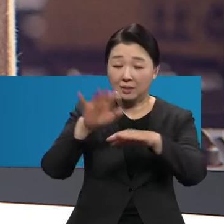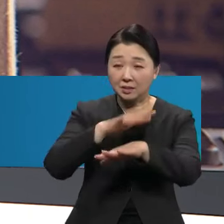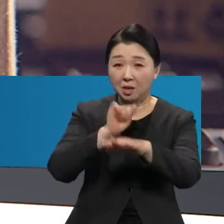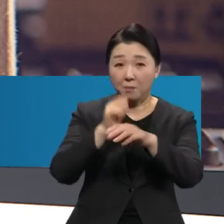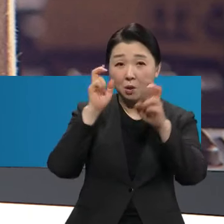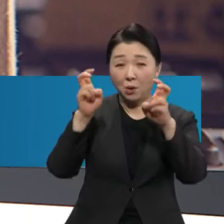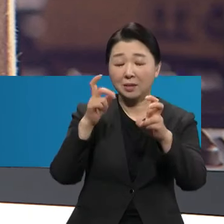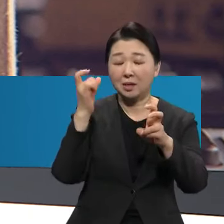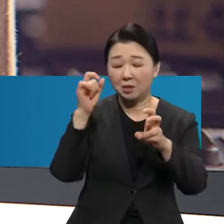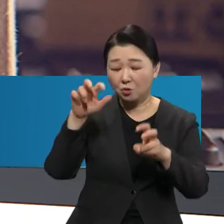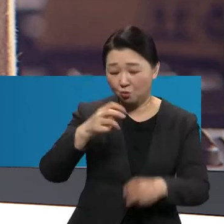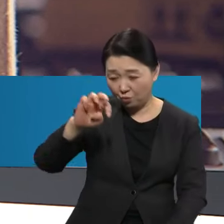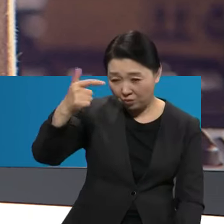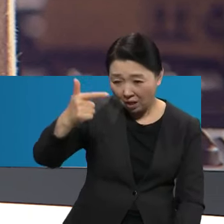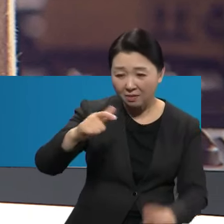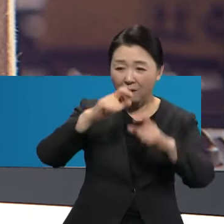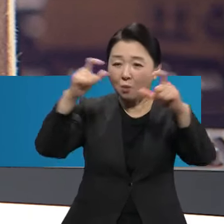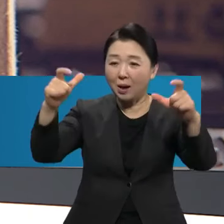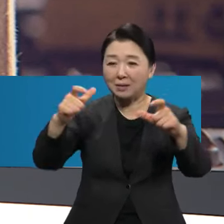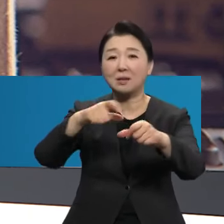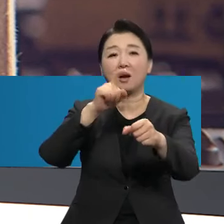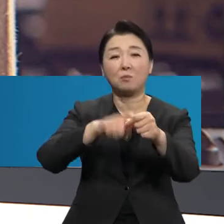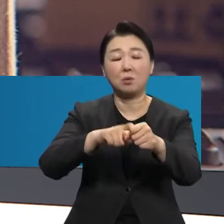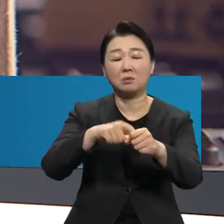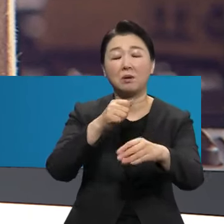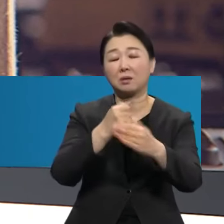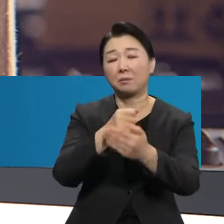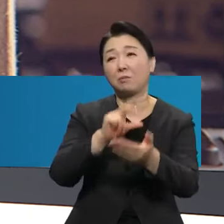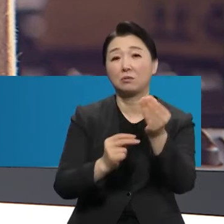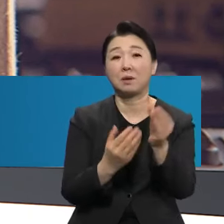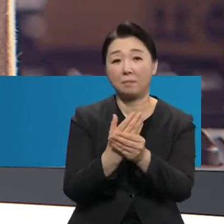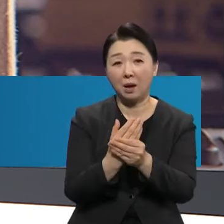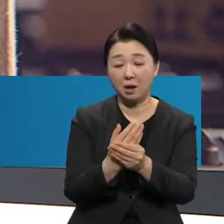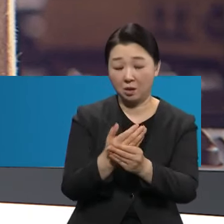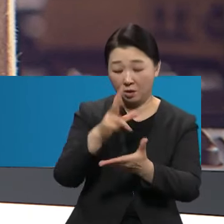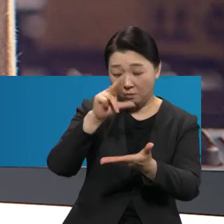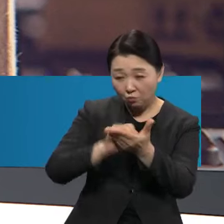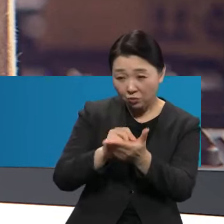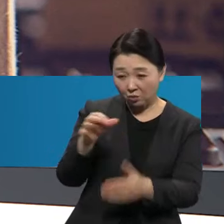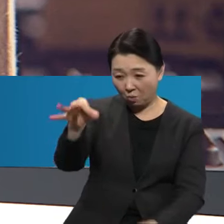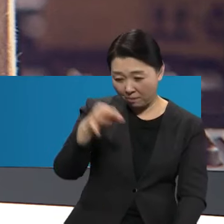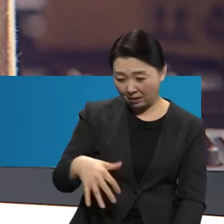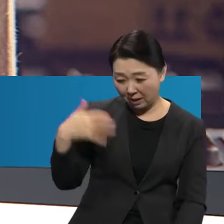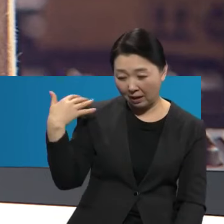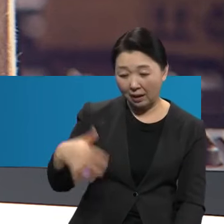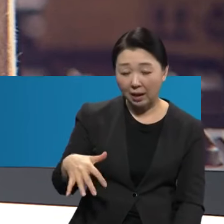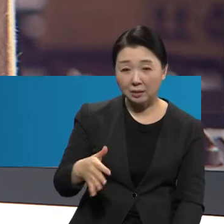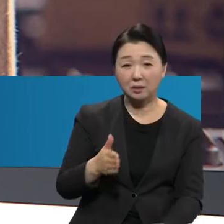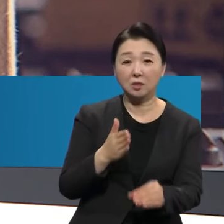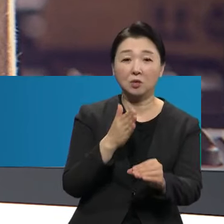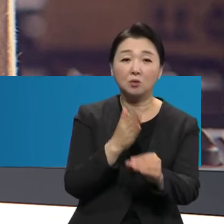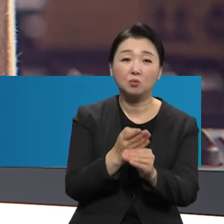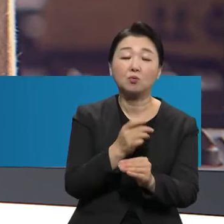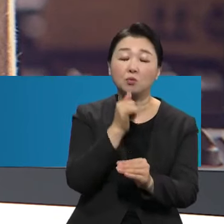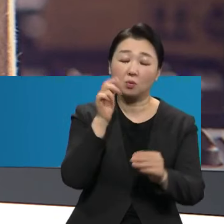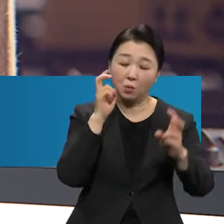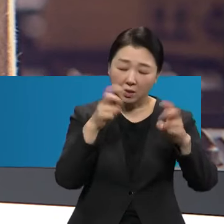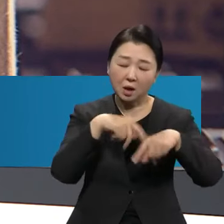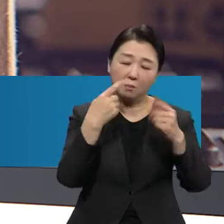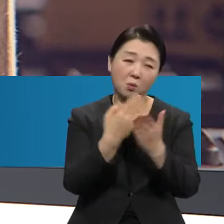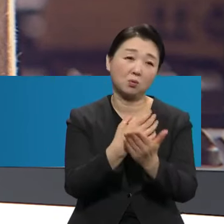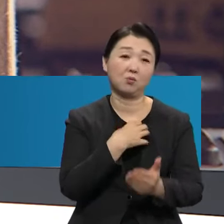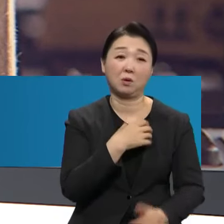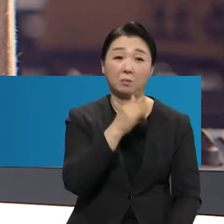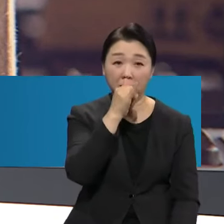확장하다 벌어진 일이란 건데 문제는 받을 돈을 받지 못하게 된 중소 업체들까지 덩달아 위험해졌다 겁니다